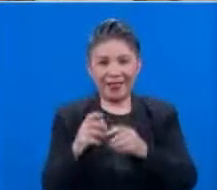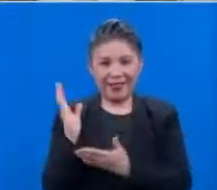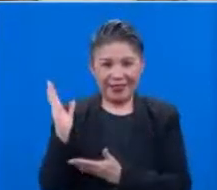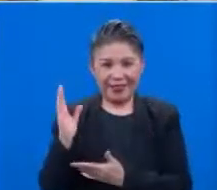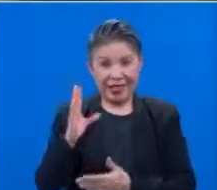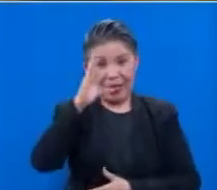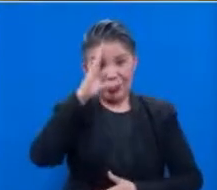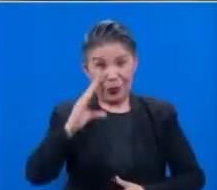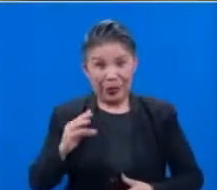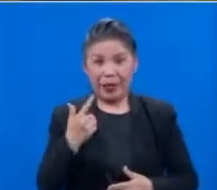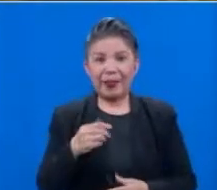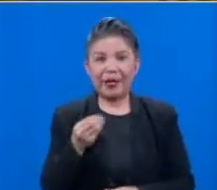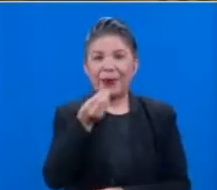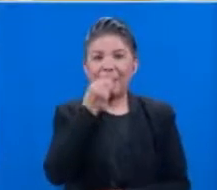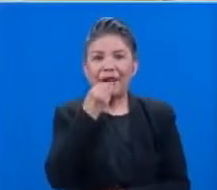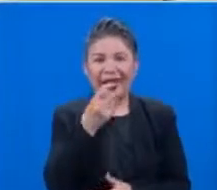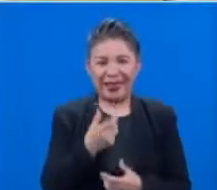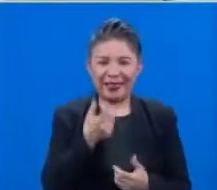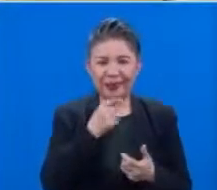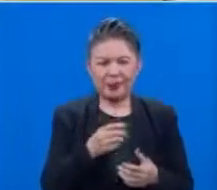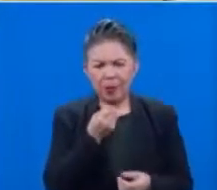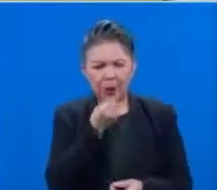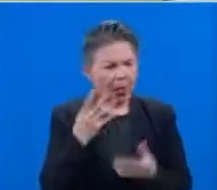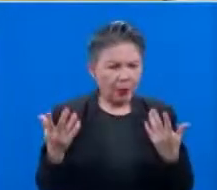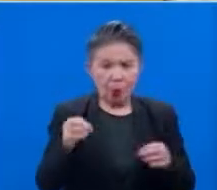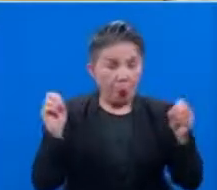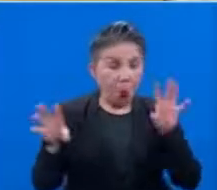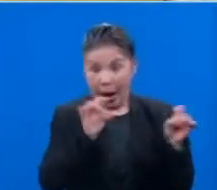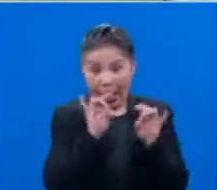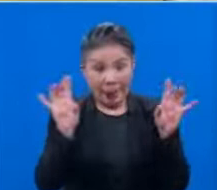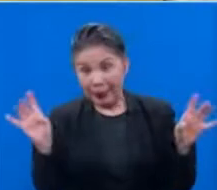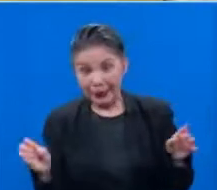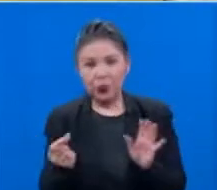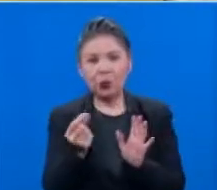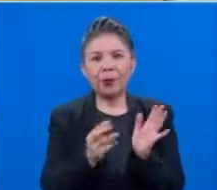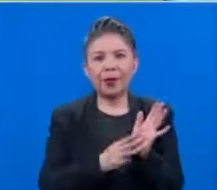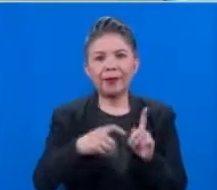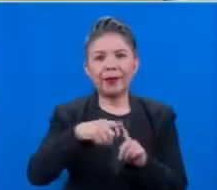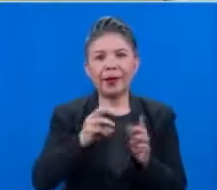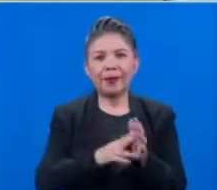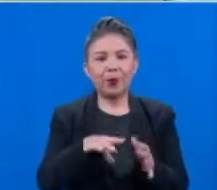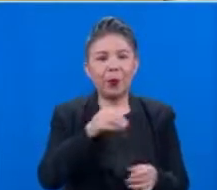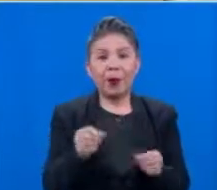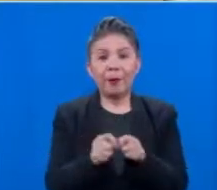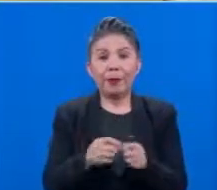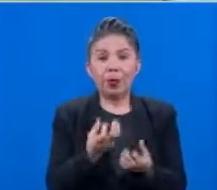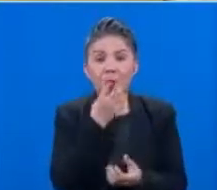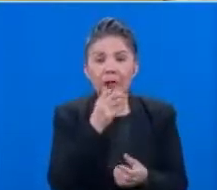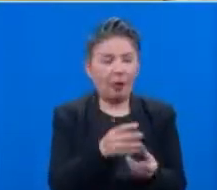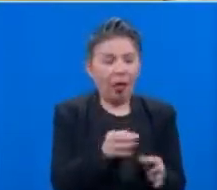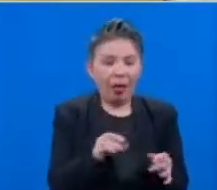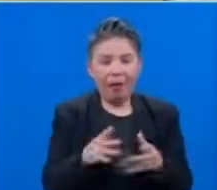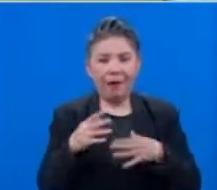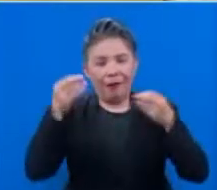Sore-sore gini memang enaknya ngemil nih, tapi saya bingung mau ngemil apa karena banyak sekali UMKM dengan berbagai macam pilihan. Yuk kita lihat.